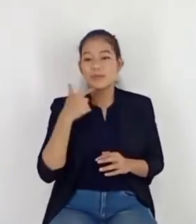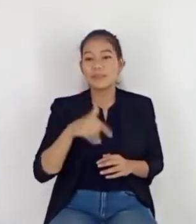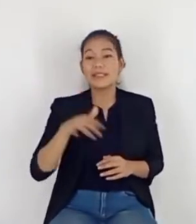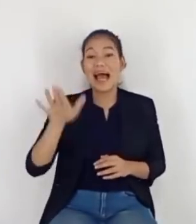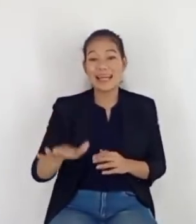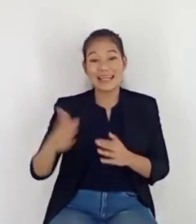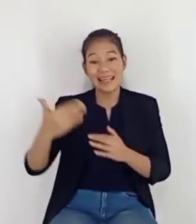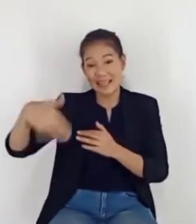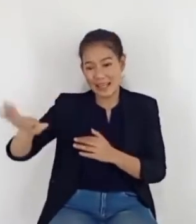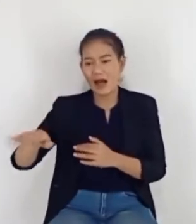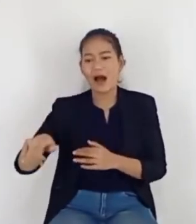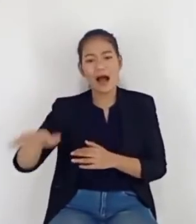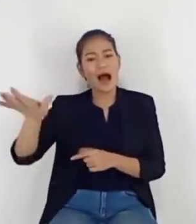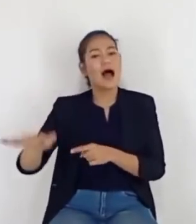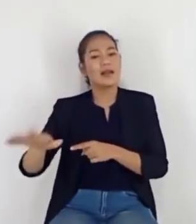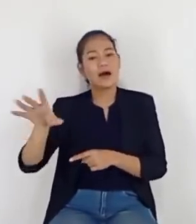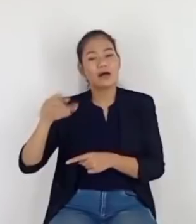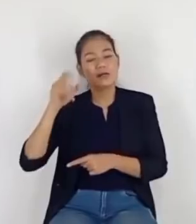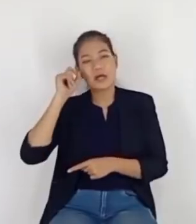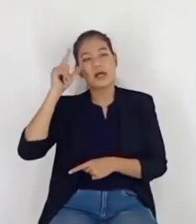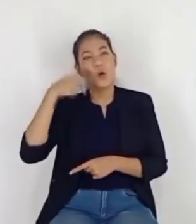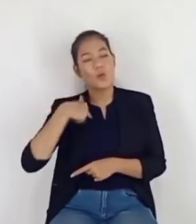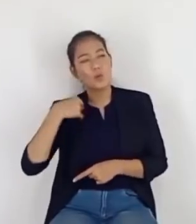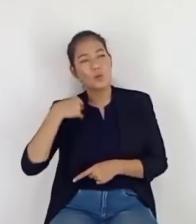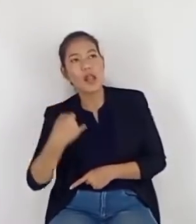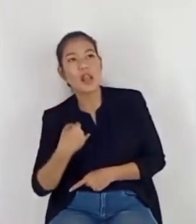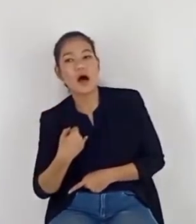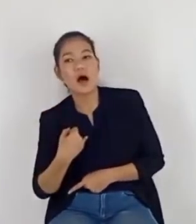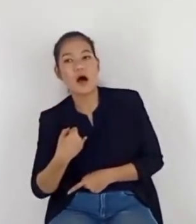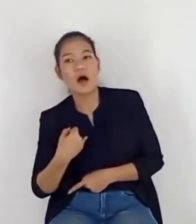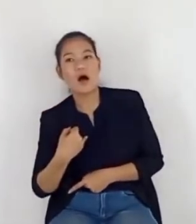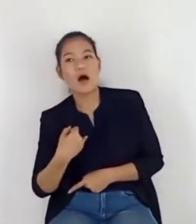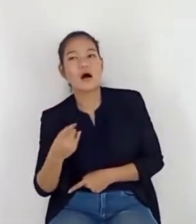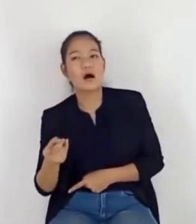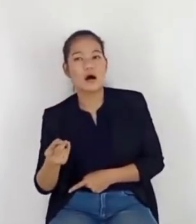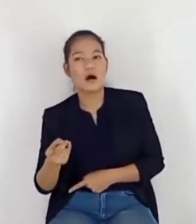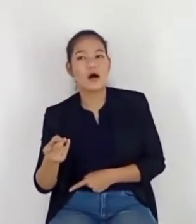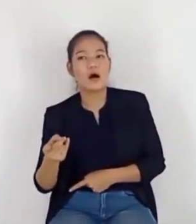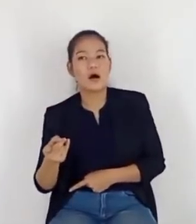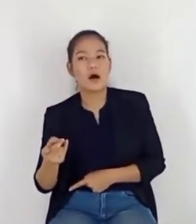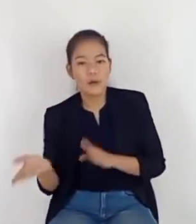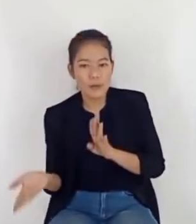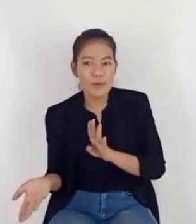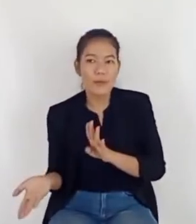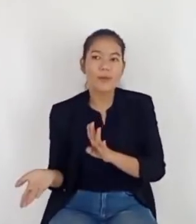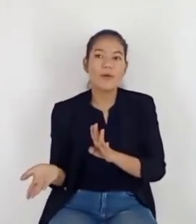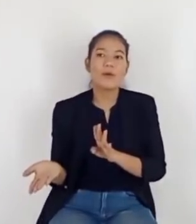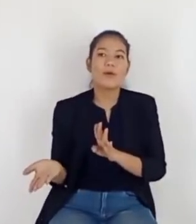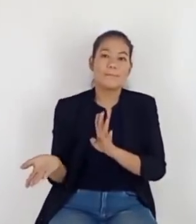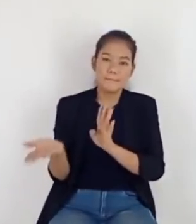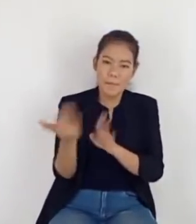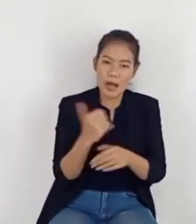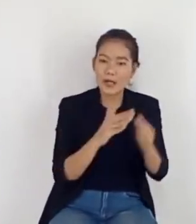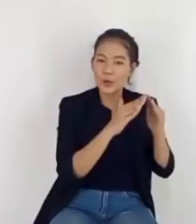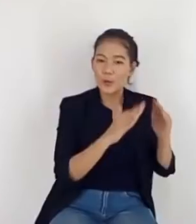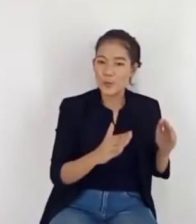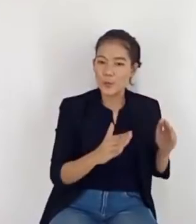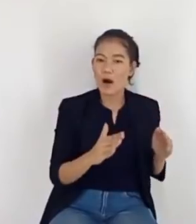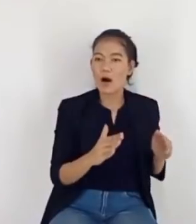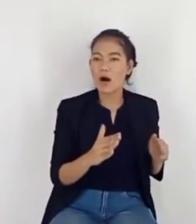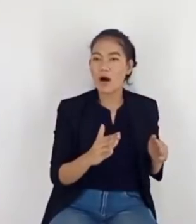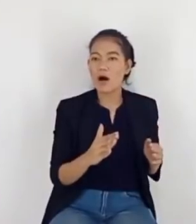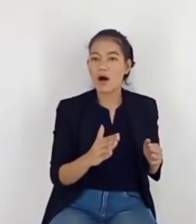salah. Dan setelah dia sadar dirinya salah, dia baru mengaku dosa